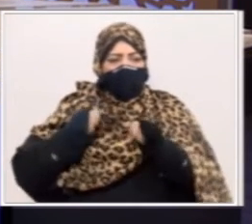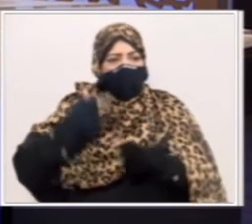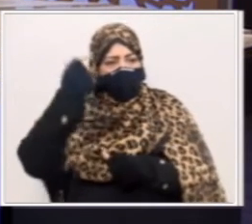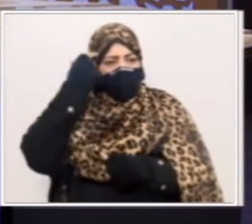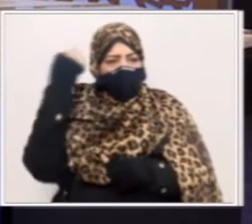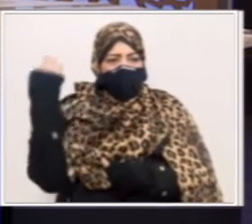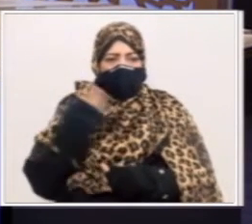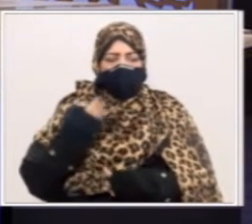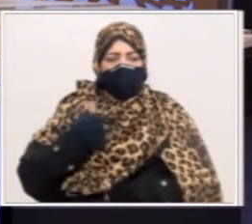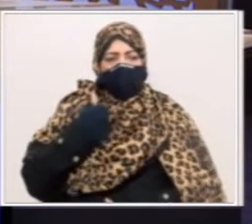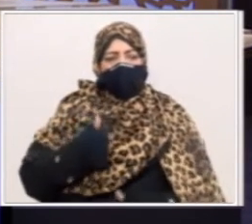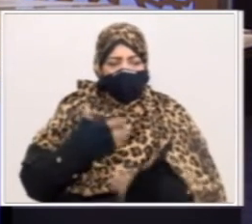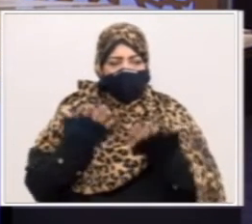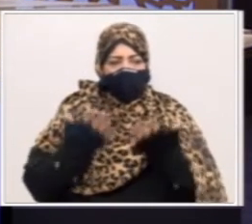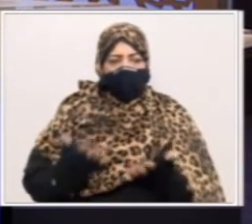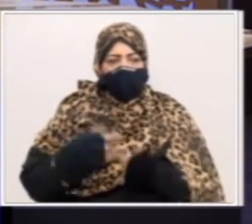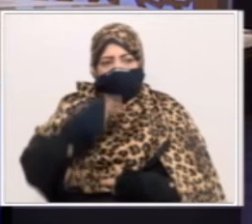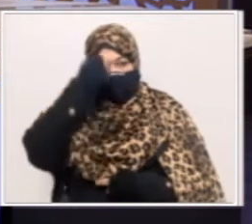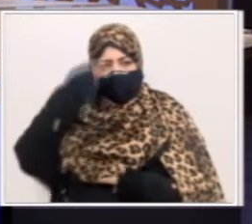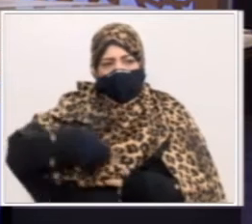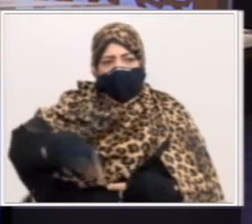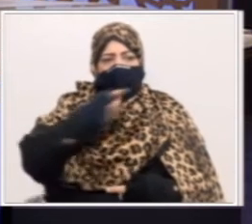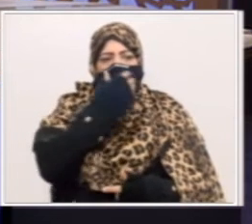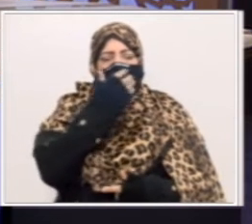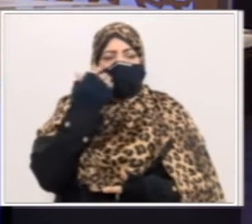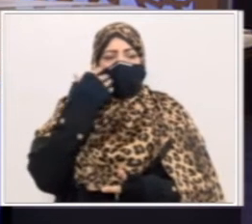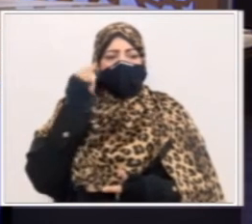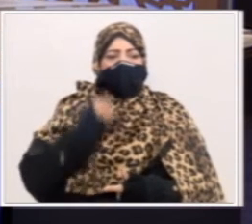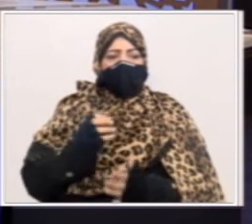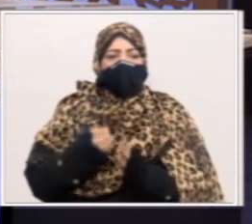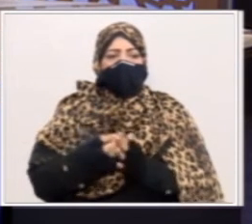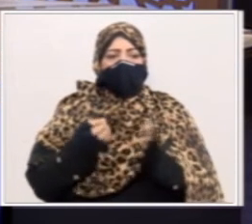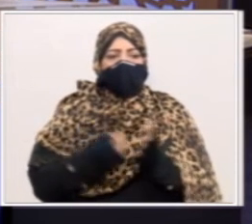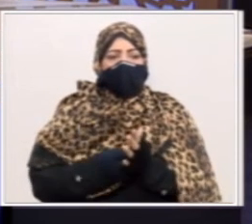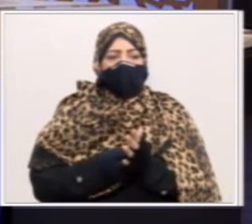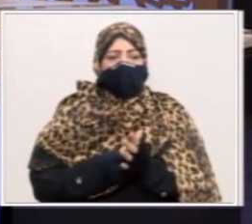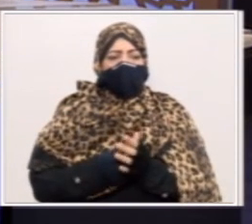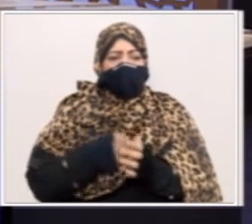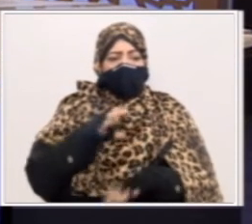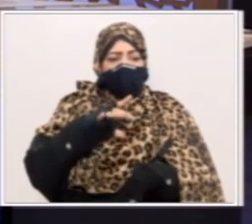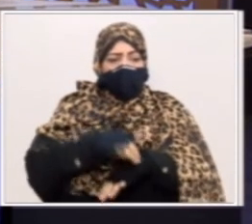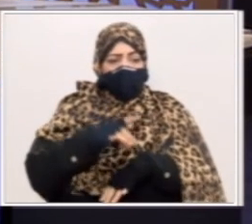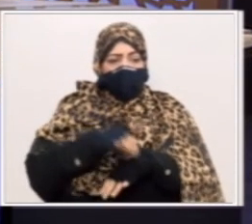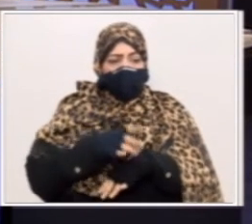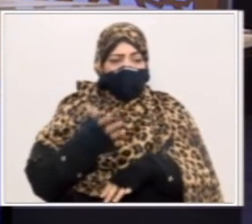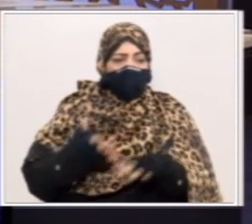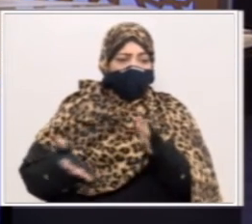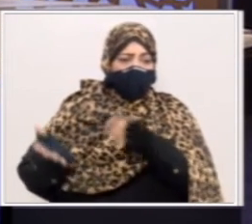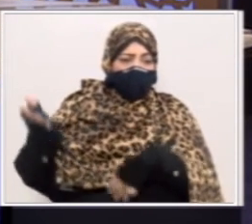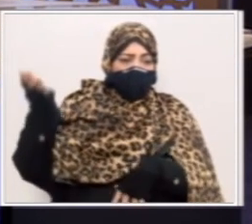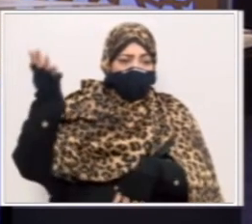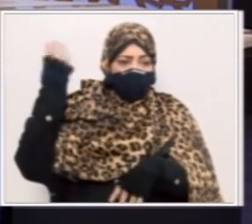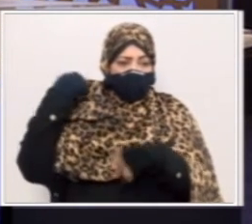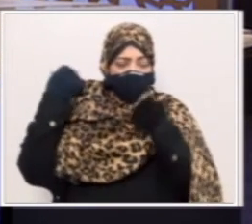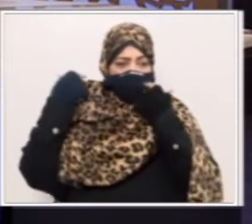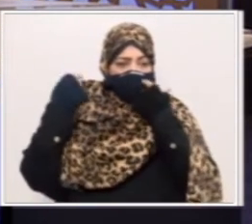المانع يا أخت سامية من المرض الذي كنت متلبسة به الذي يمنعك من الصوم، إذا زال فتقضي